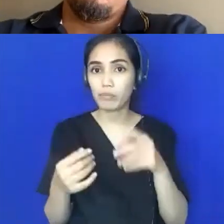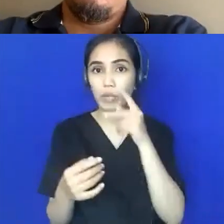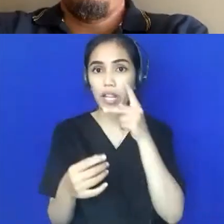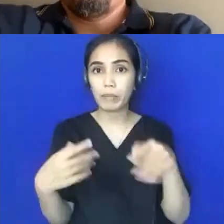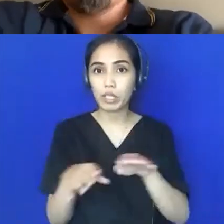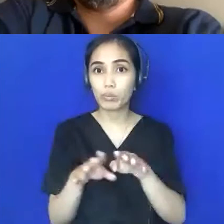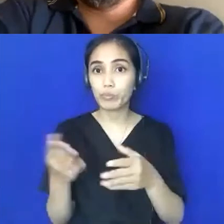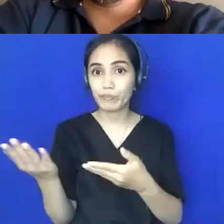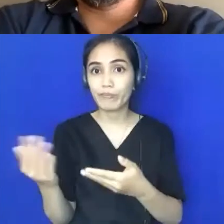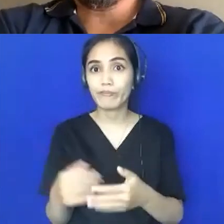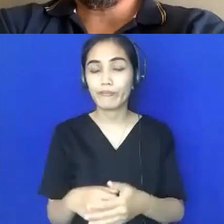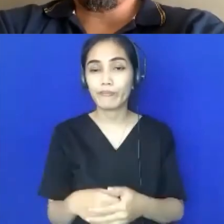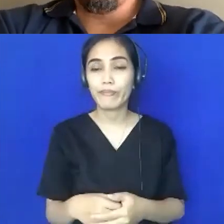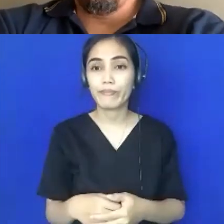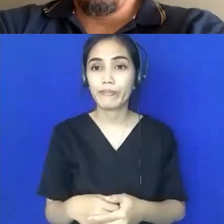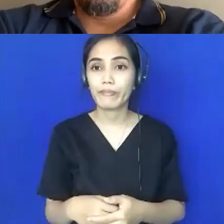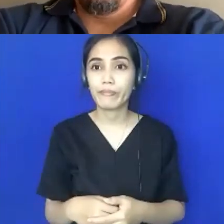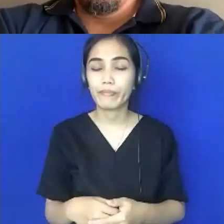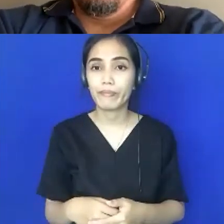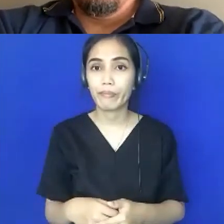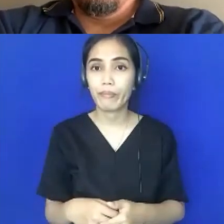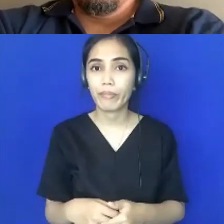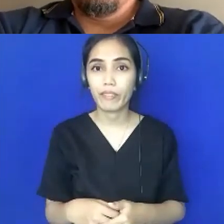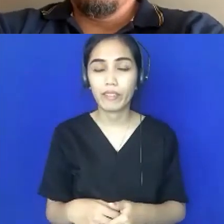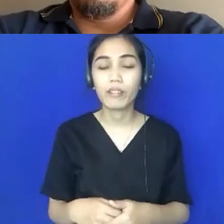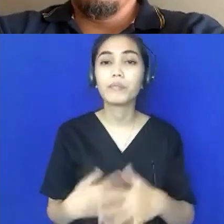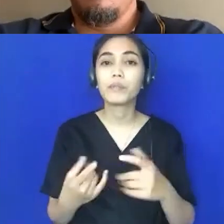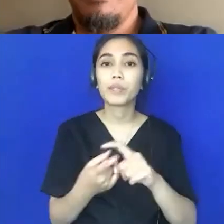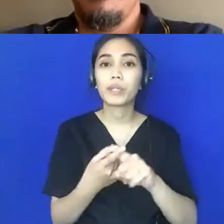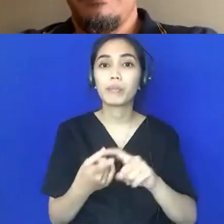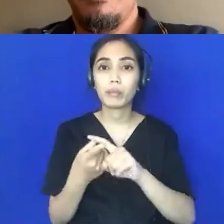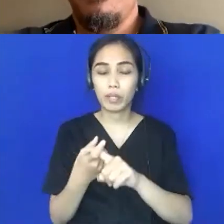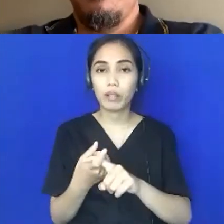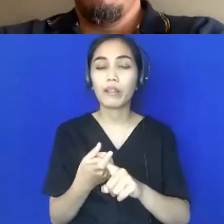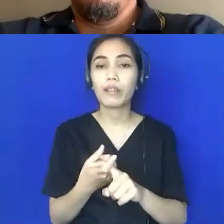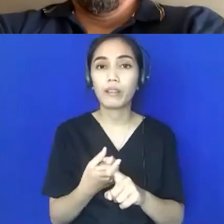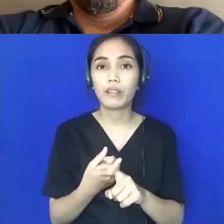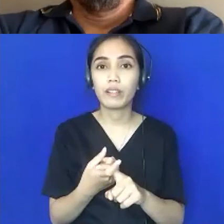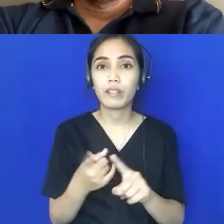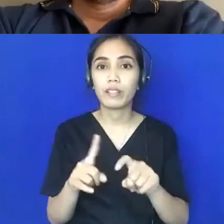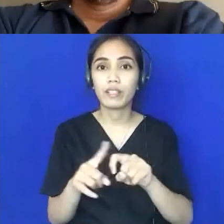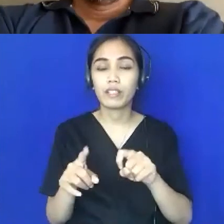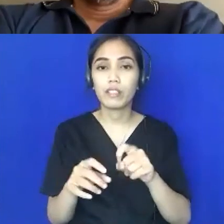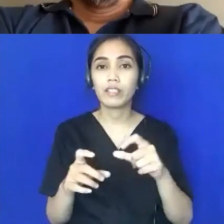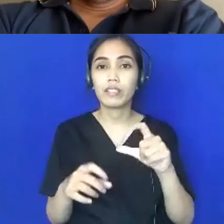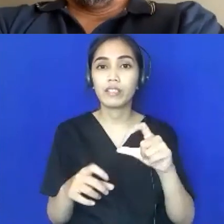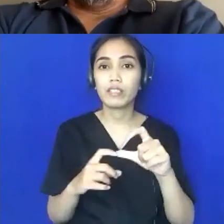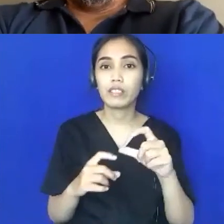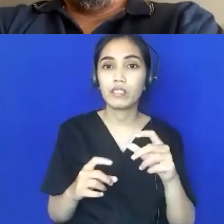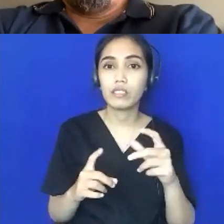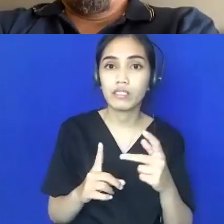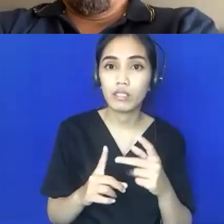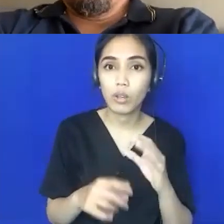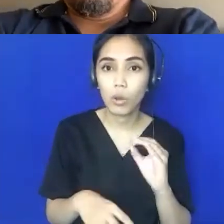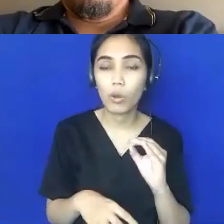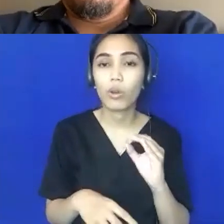Iya, jadi saya menghimbau bagi teman-teman yang dari CSO maupun LSM